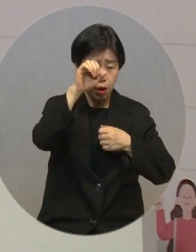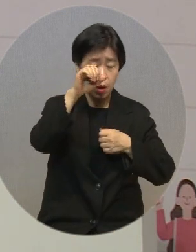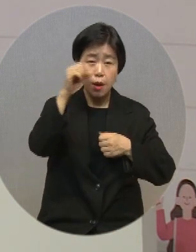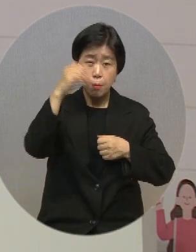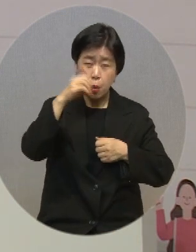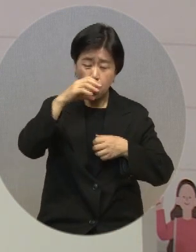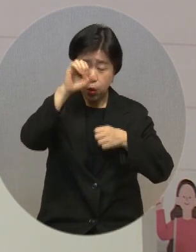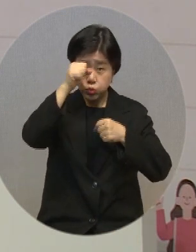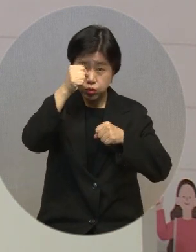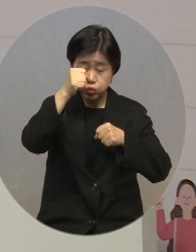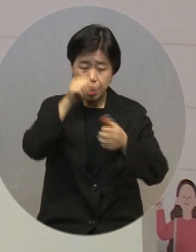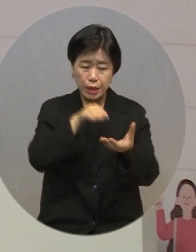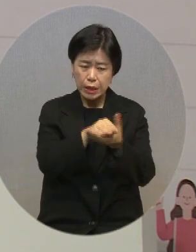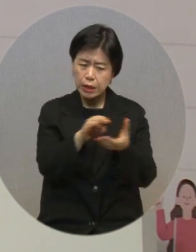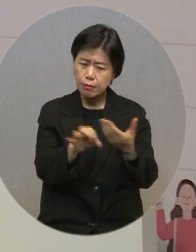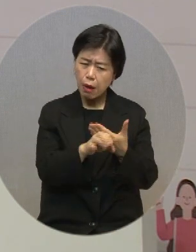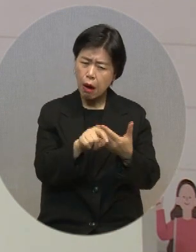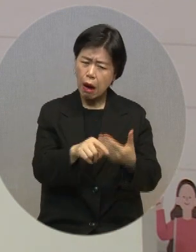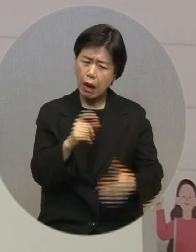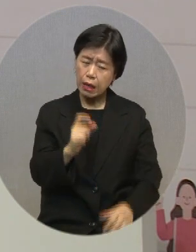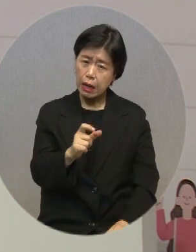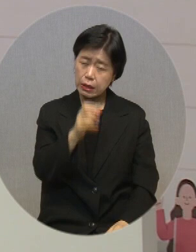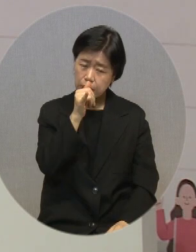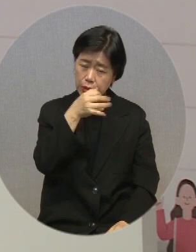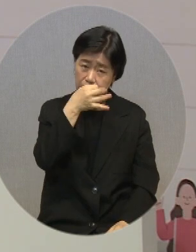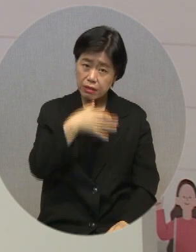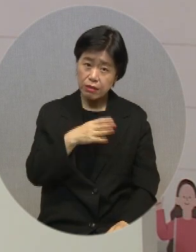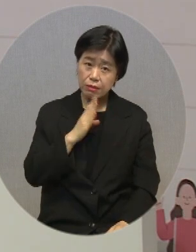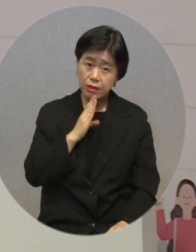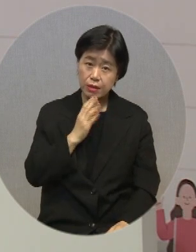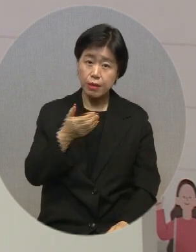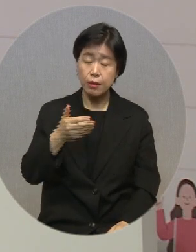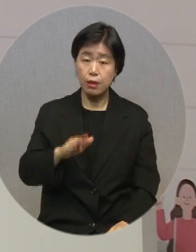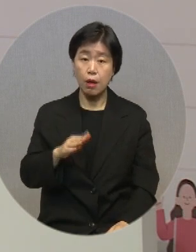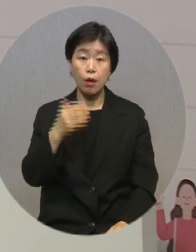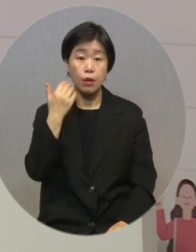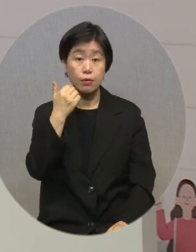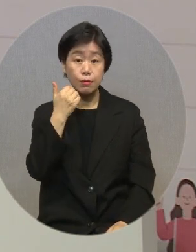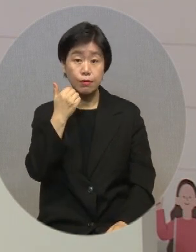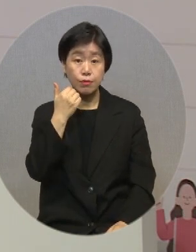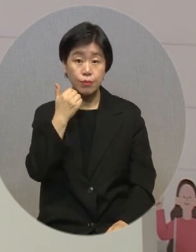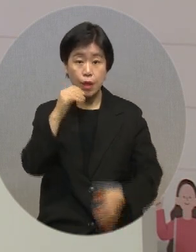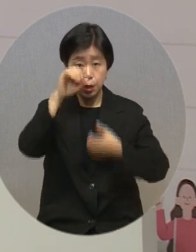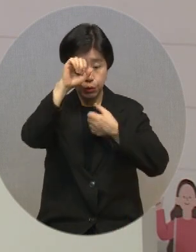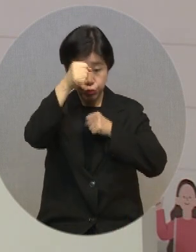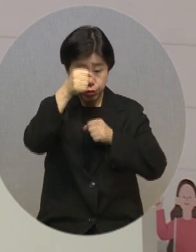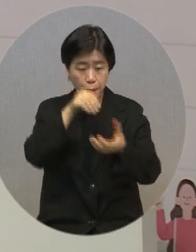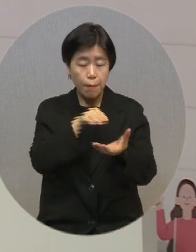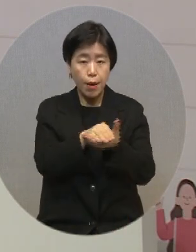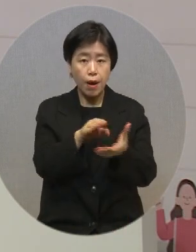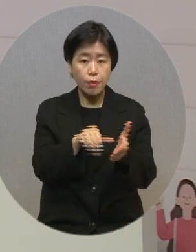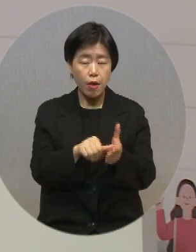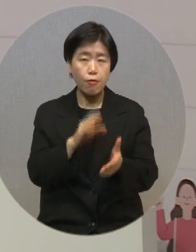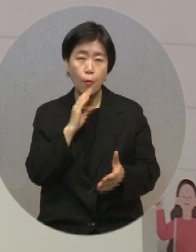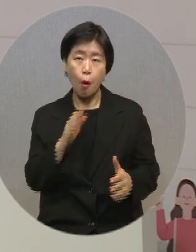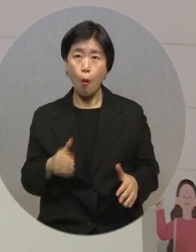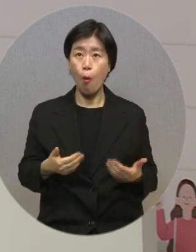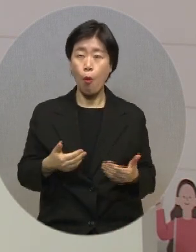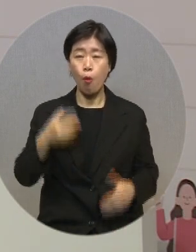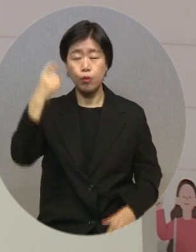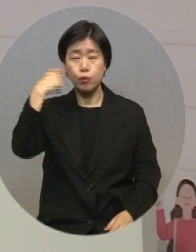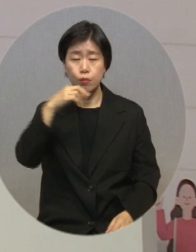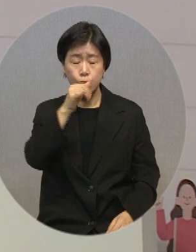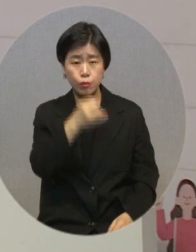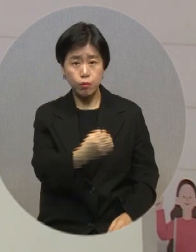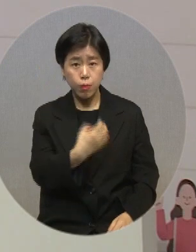뻑뻑하고 이제 아, 이게 힘이 들잖아요. 네, 네. 어, 그런데 어떤 사람은 구두를 신어갖고 어우, 자기는 너무 가볍고 막 붕붕 날릴 것 같다는 거야.